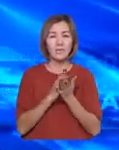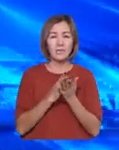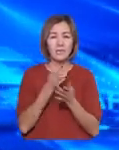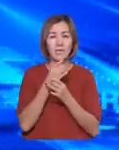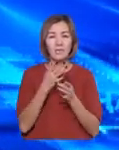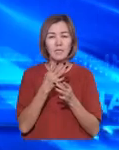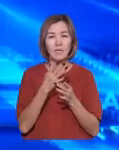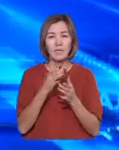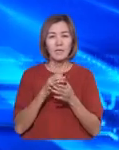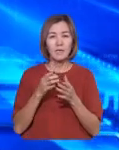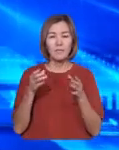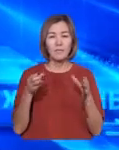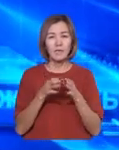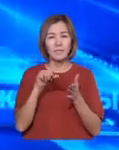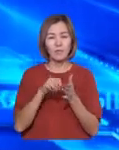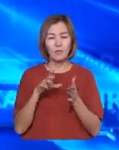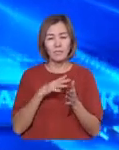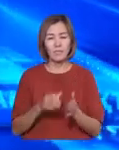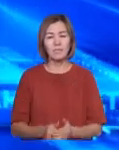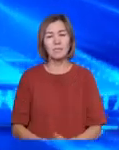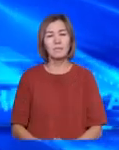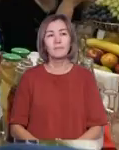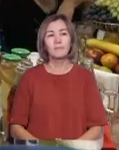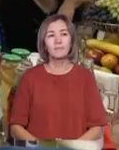ассамблеясының ардагерлері, этномәдени бірлестік өкілдері қатысты.